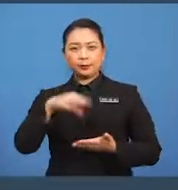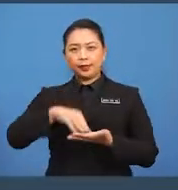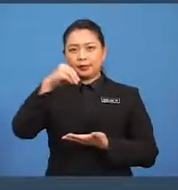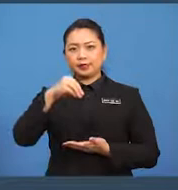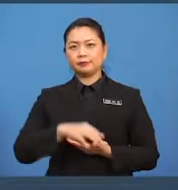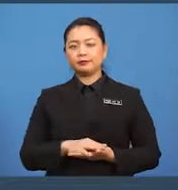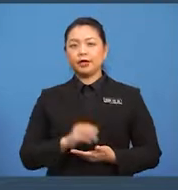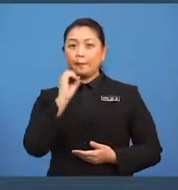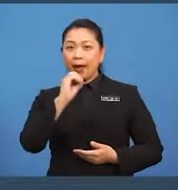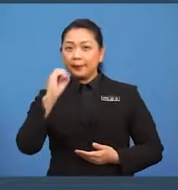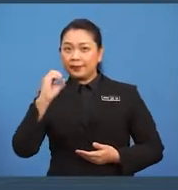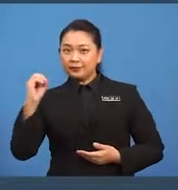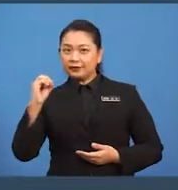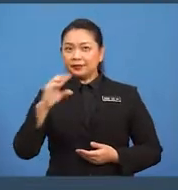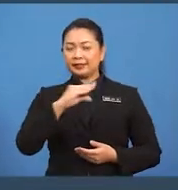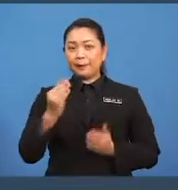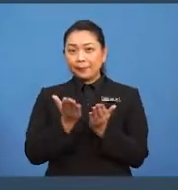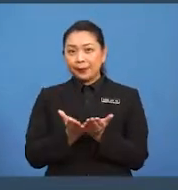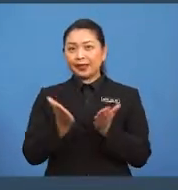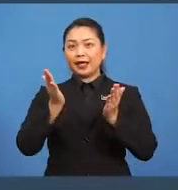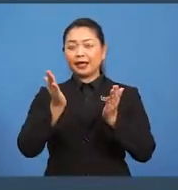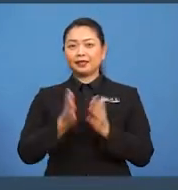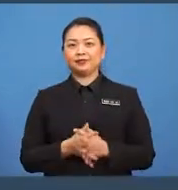iaitu bubble sort dan bucket sort.